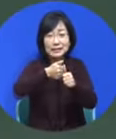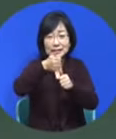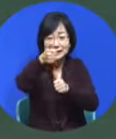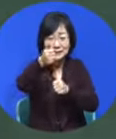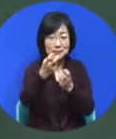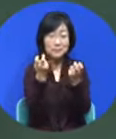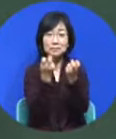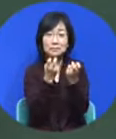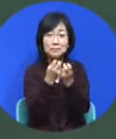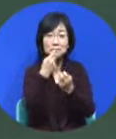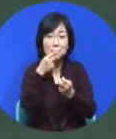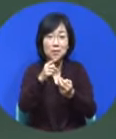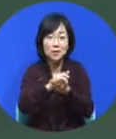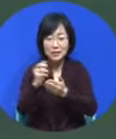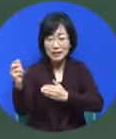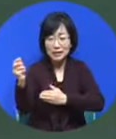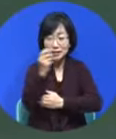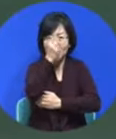능력으로